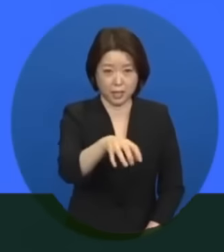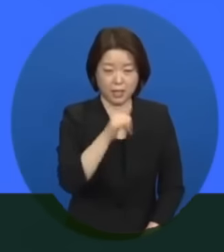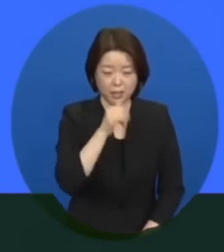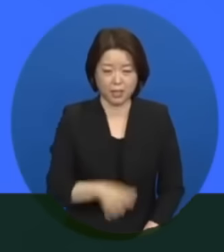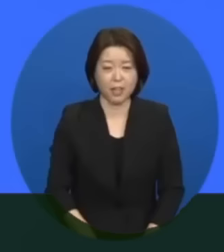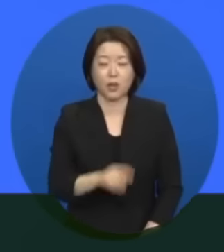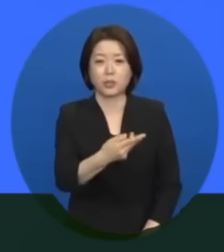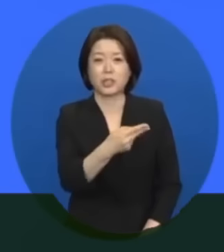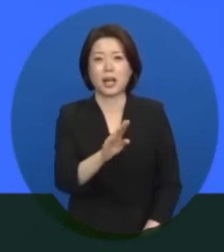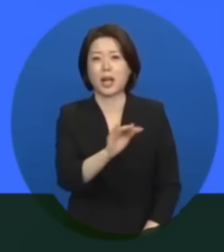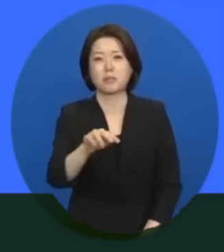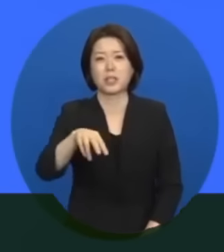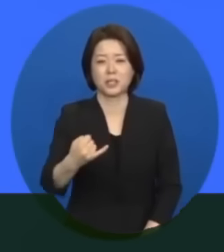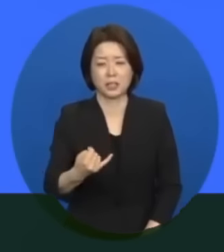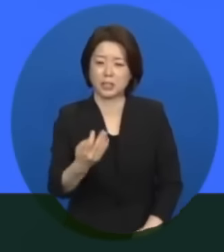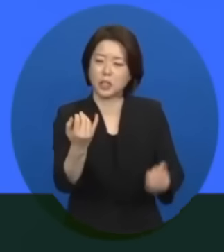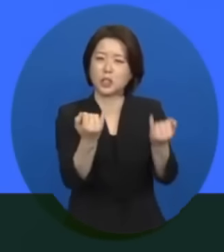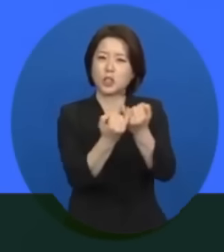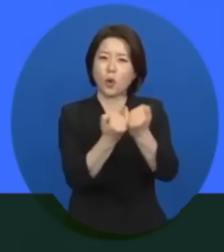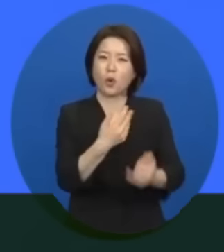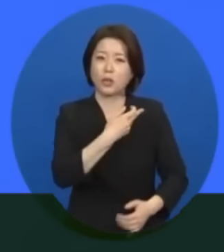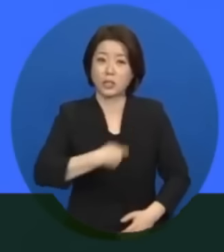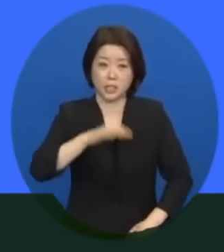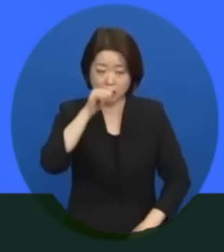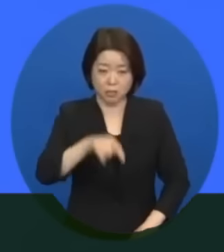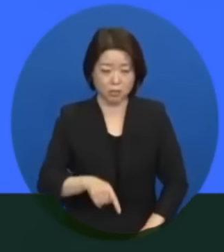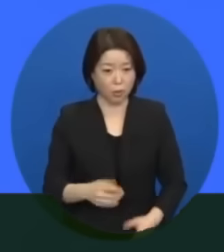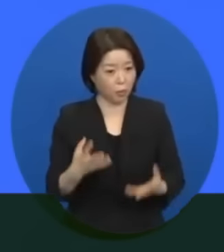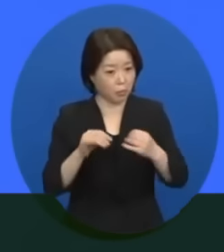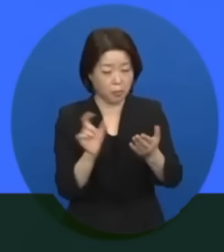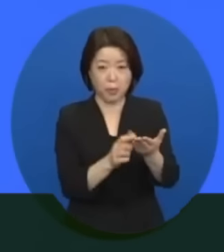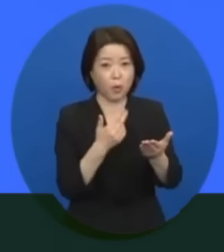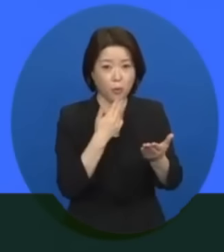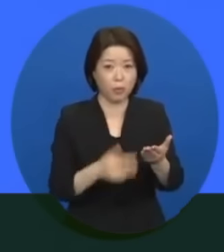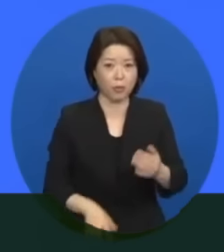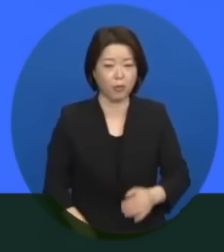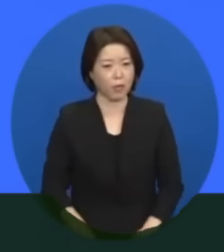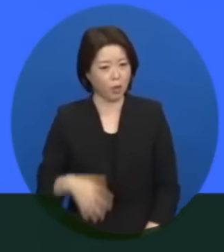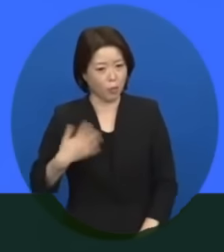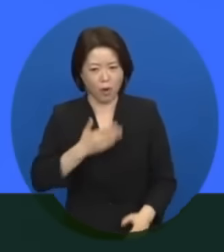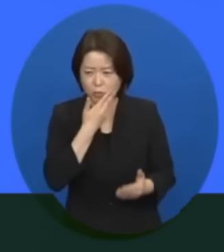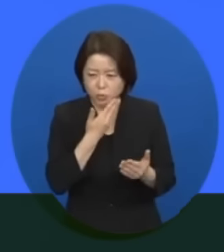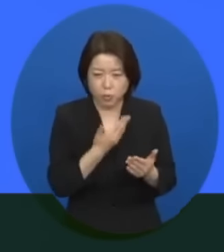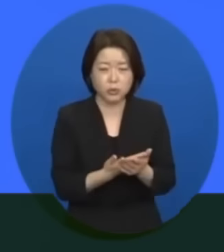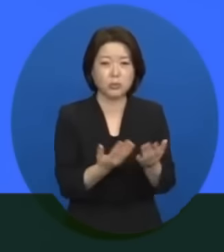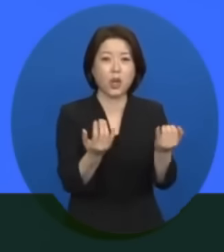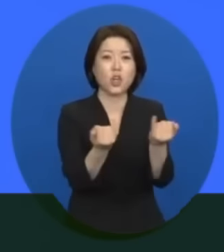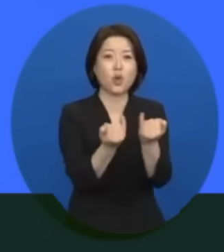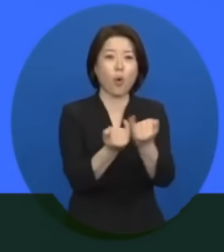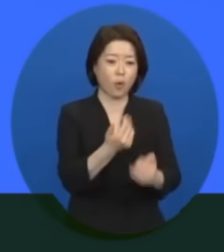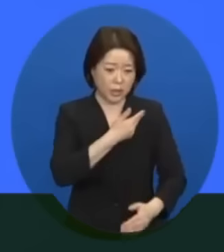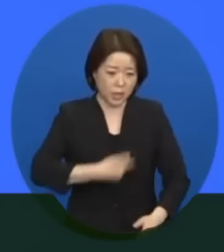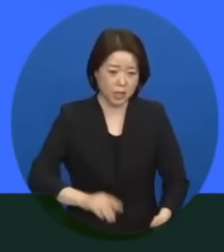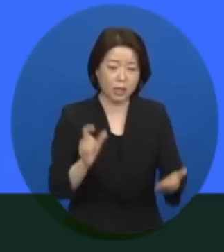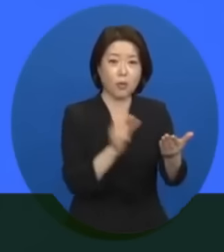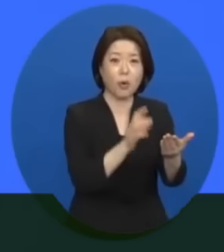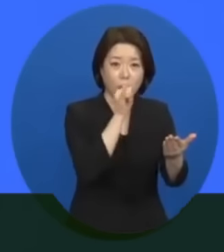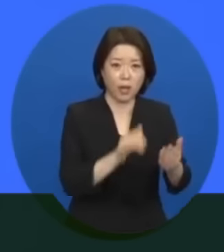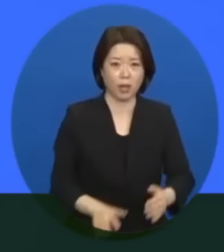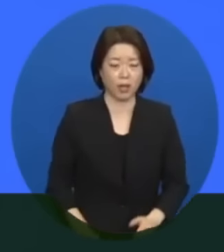여제자가 있었어이 여제자는 표현이 굉장히 독특한 표현이에요 잘 나오지 않는 표현입니다 얼마나 소중했으면 이렇게 나왔을까 싶어요